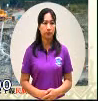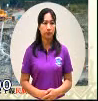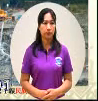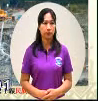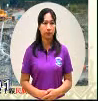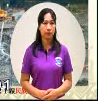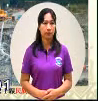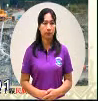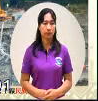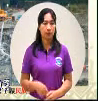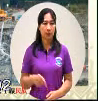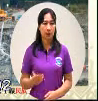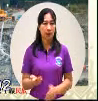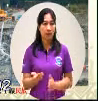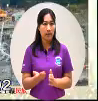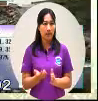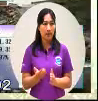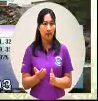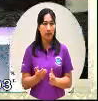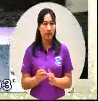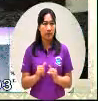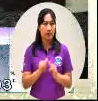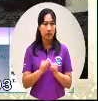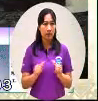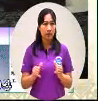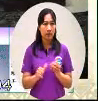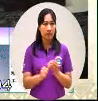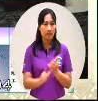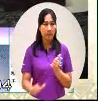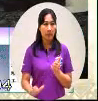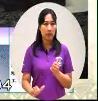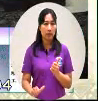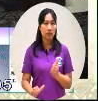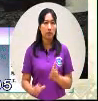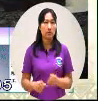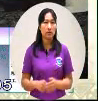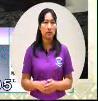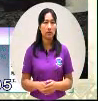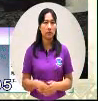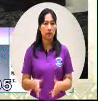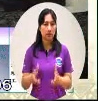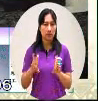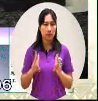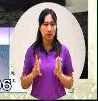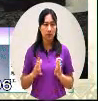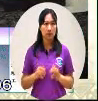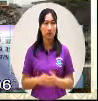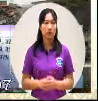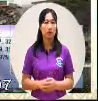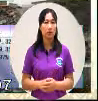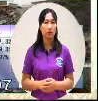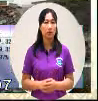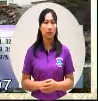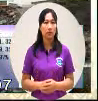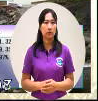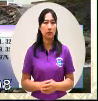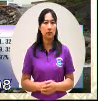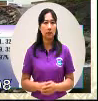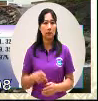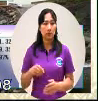刚刚是民生桥这个是达高诺民生桥下一个是达高诺